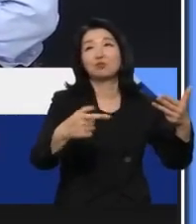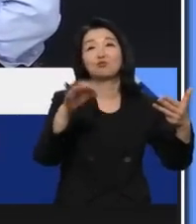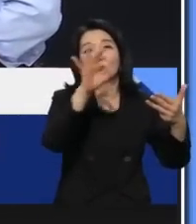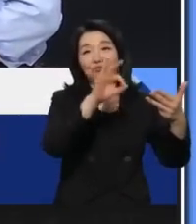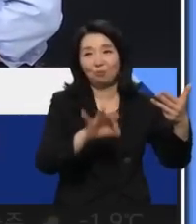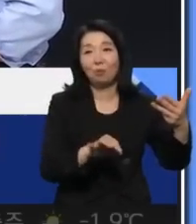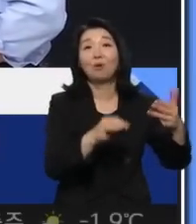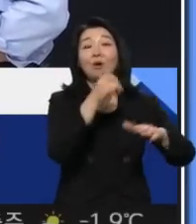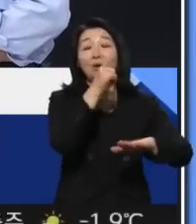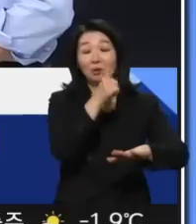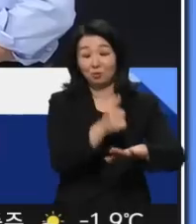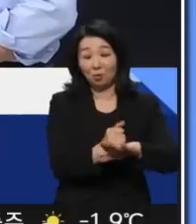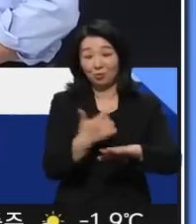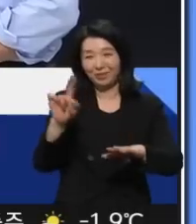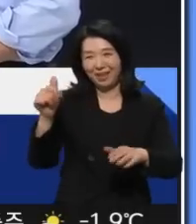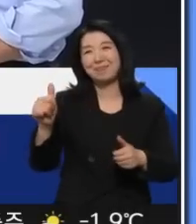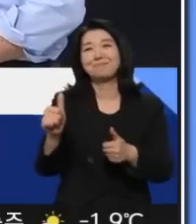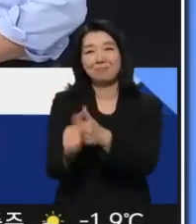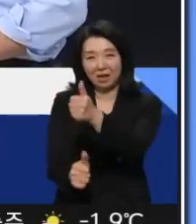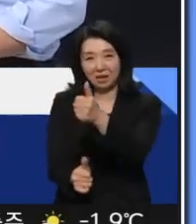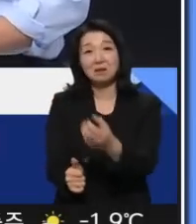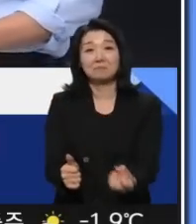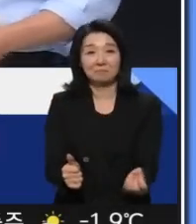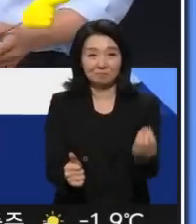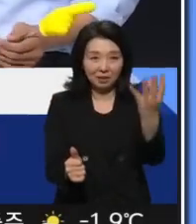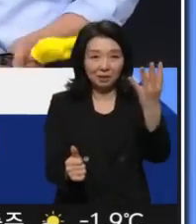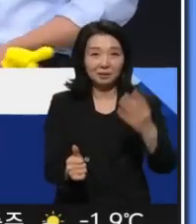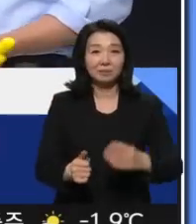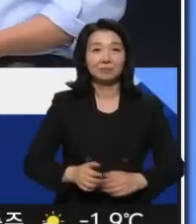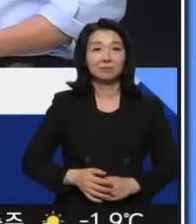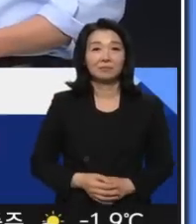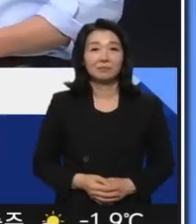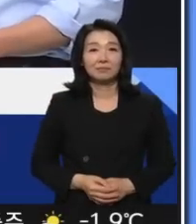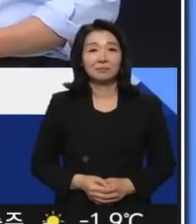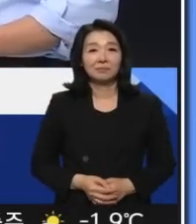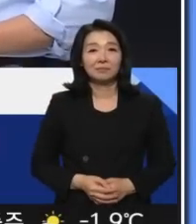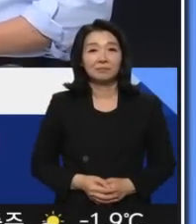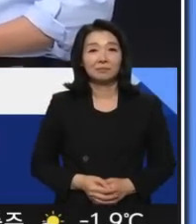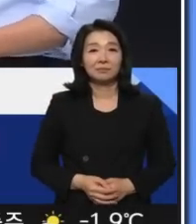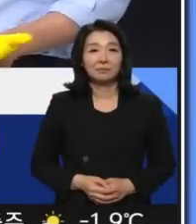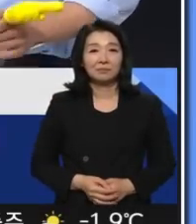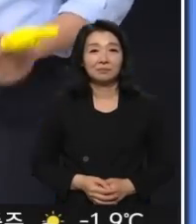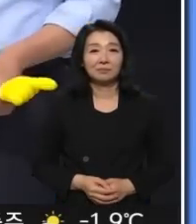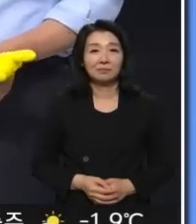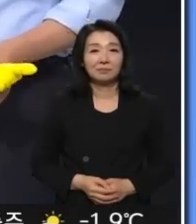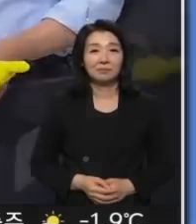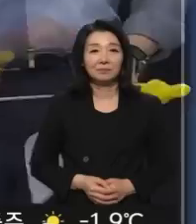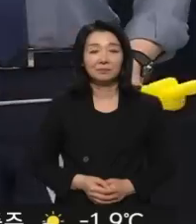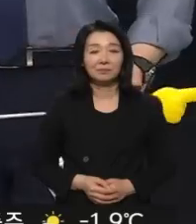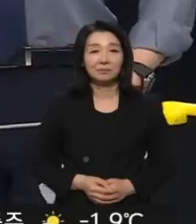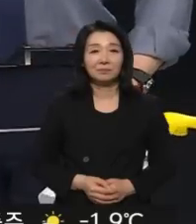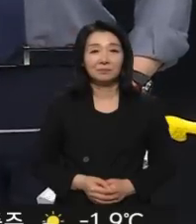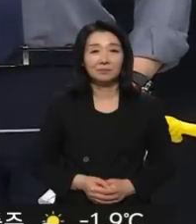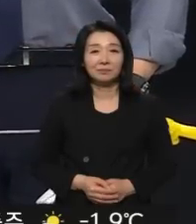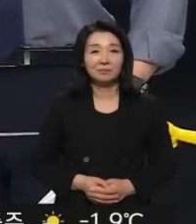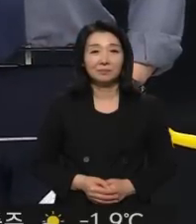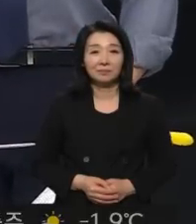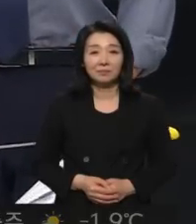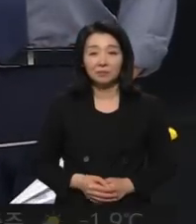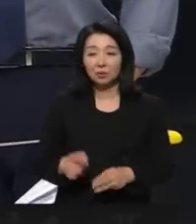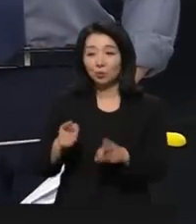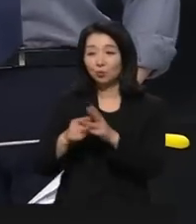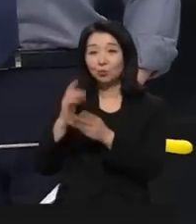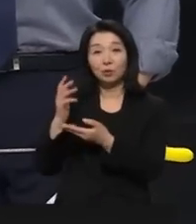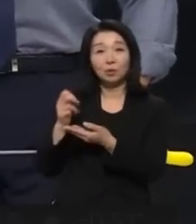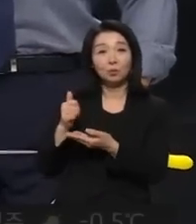58.76%를 기록을 하면서 나 전 의원을 크게 앞서서 결국 당선에 영예를 안게 됐습니다. 현재 윤